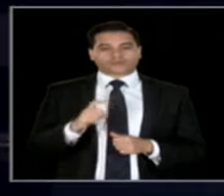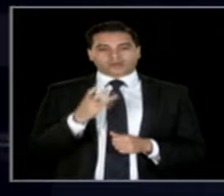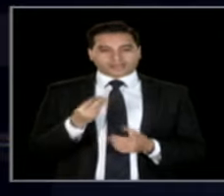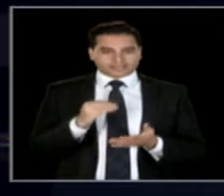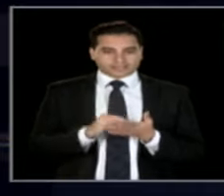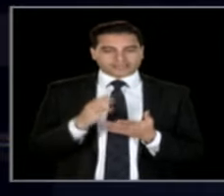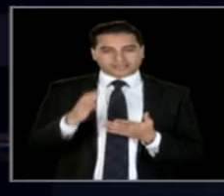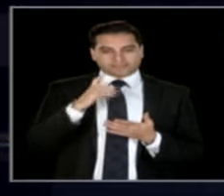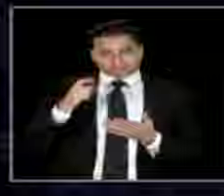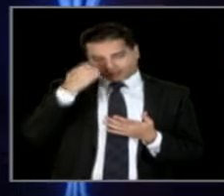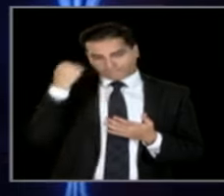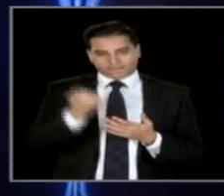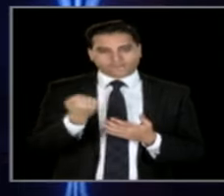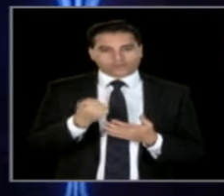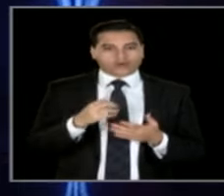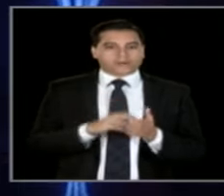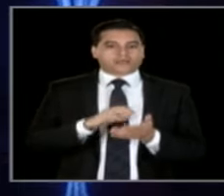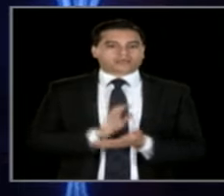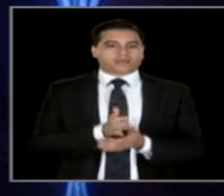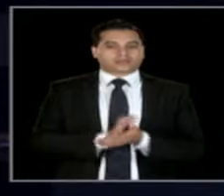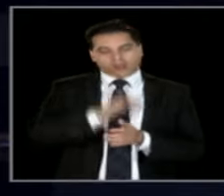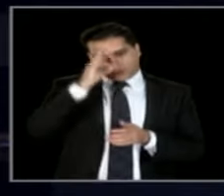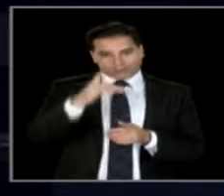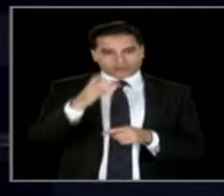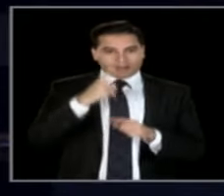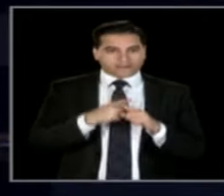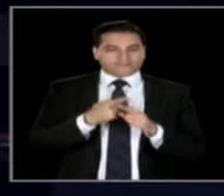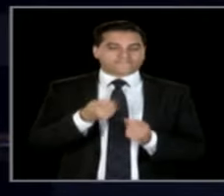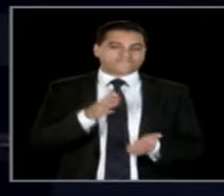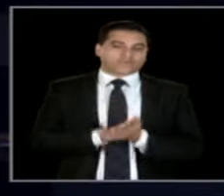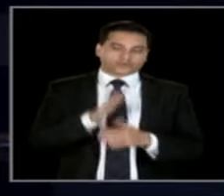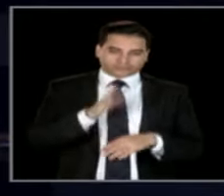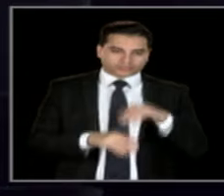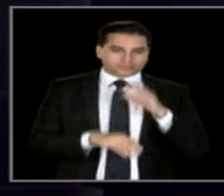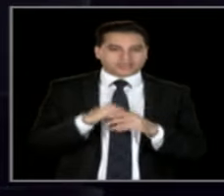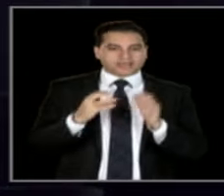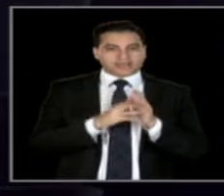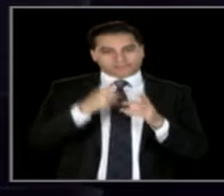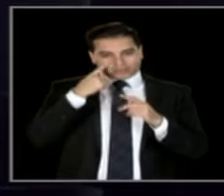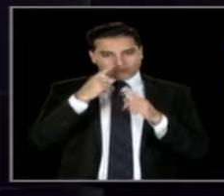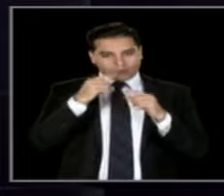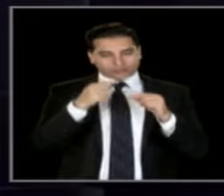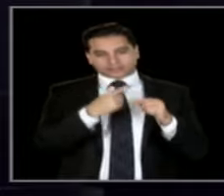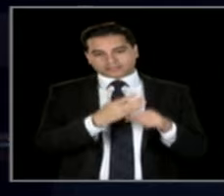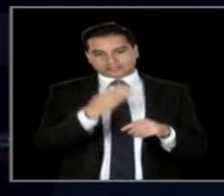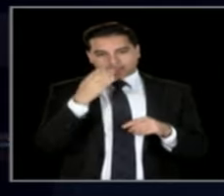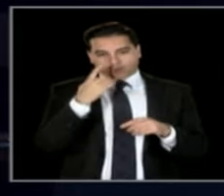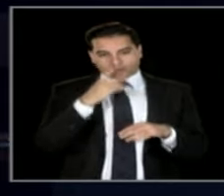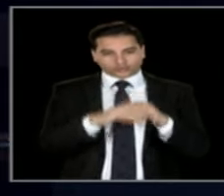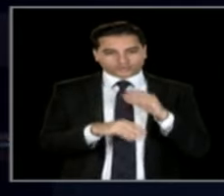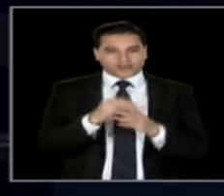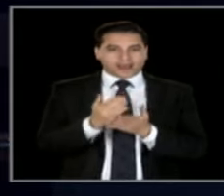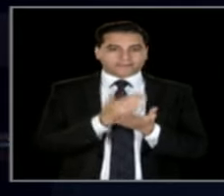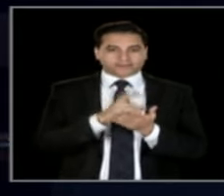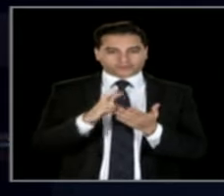لو الإجابة صح ألف مبروك لجامعة طنطا، لو الإجابة غلط في فرصة عند جامعة حورس إن هي تجاوب. قبل